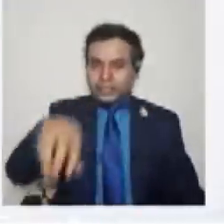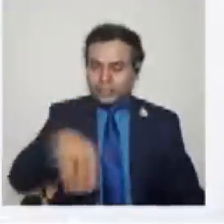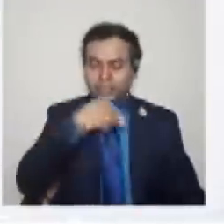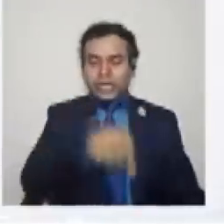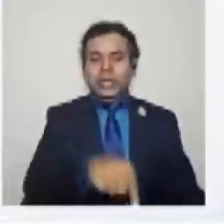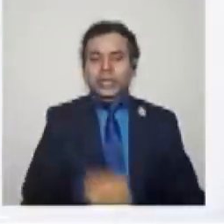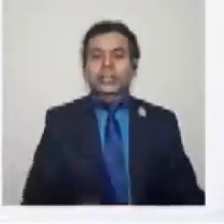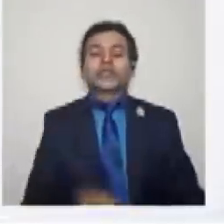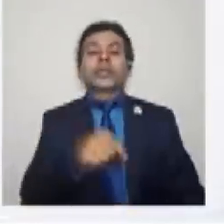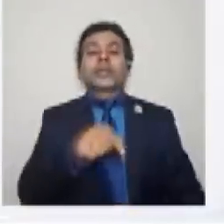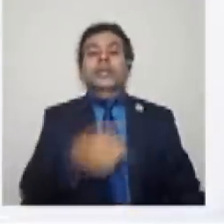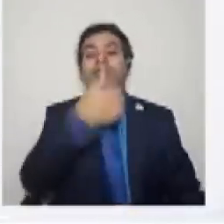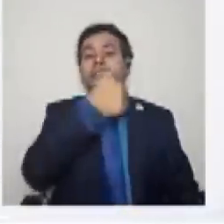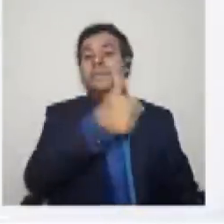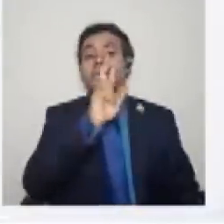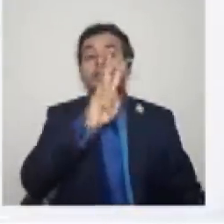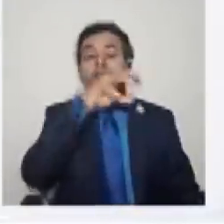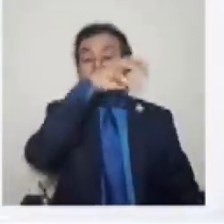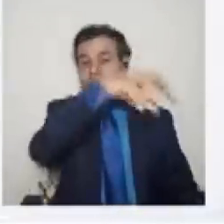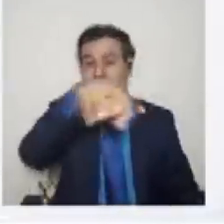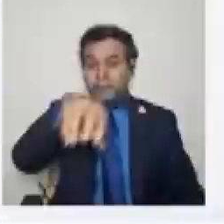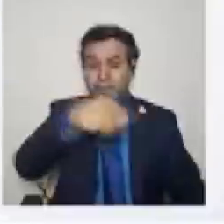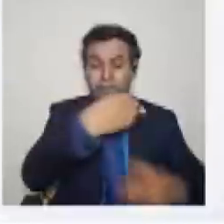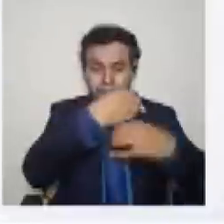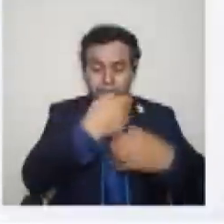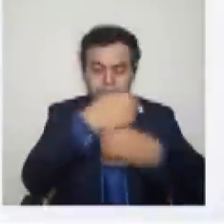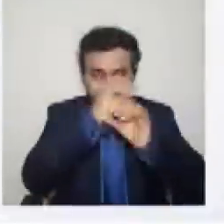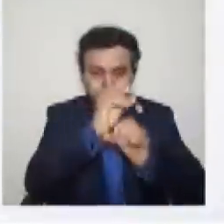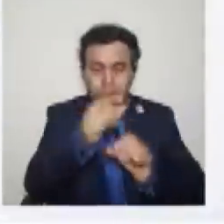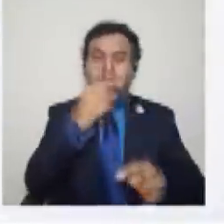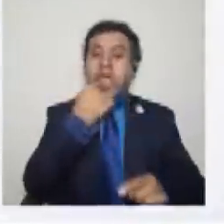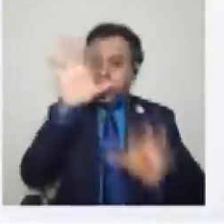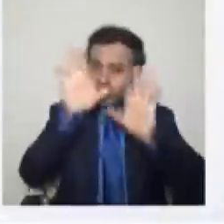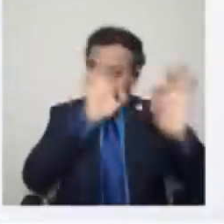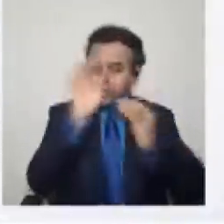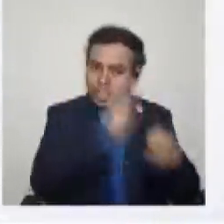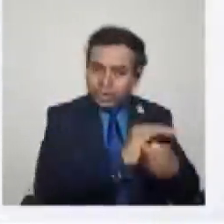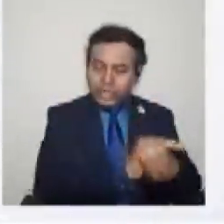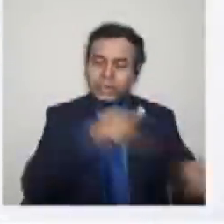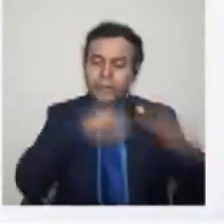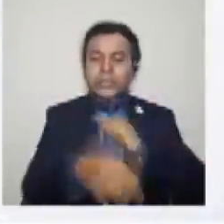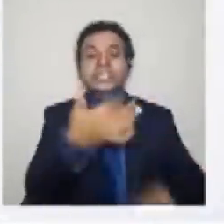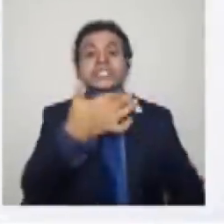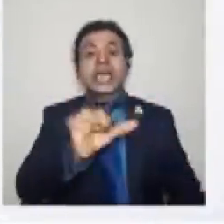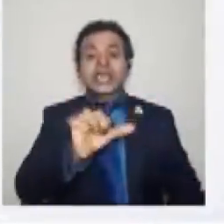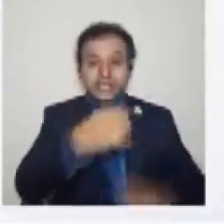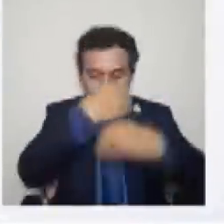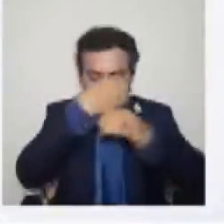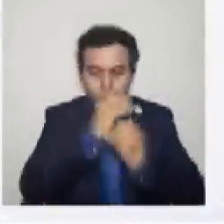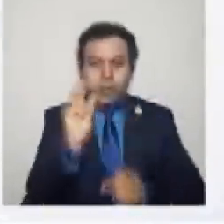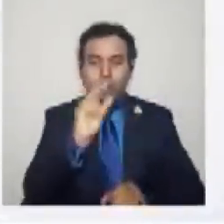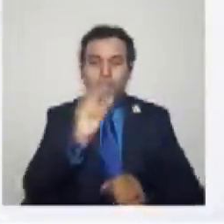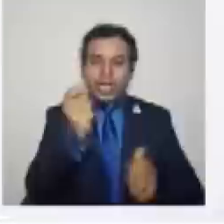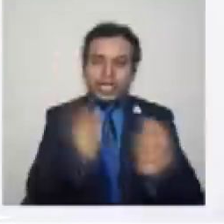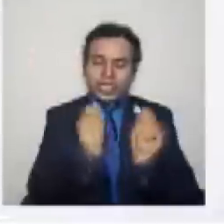তবে পরীক্ষা হয়েছে 60টি পরীক্ষাগারে। 62টি পরীক্ষাগার চলমান আছে, 2টি পরীক্ষাগার টেকনিক্যাল